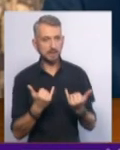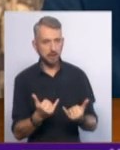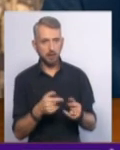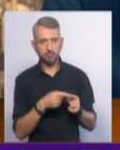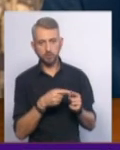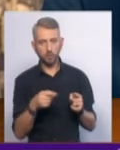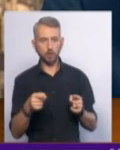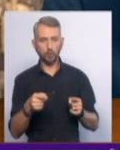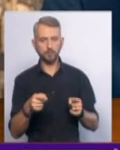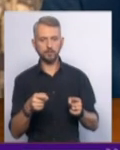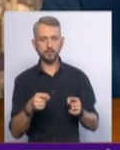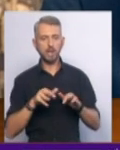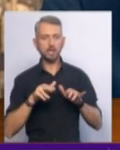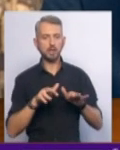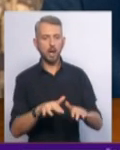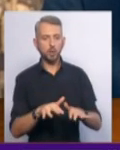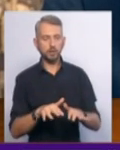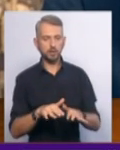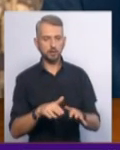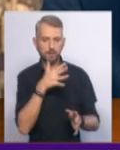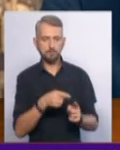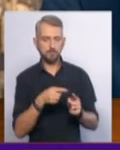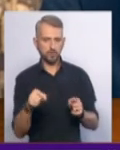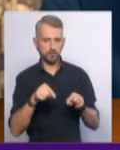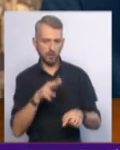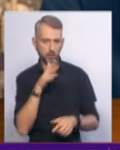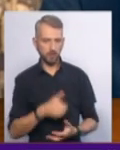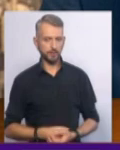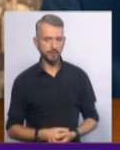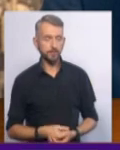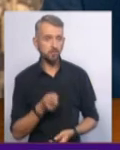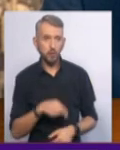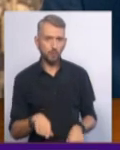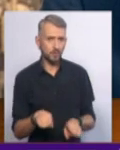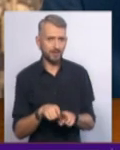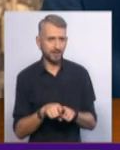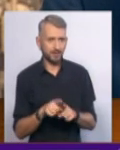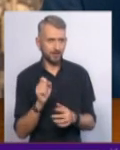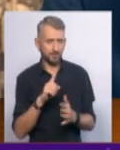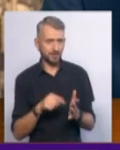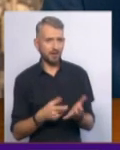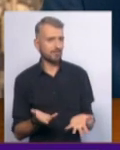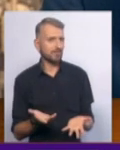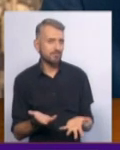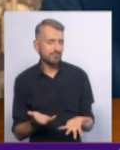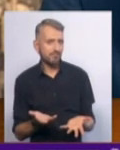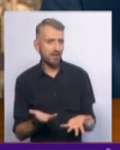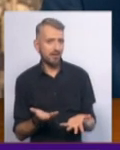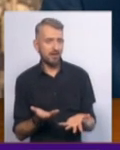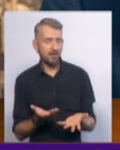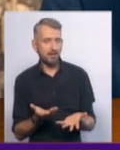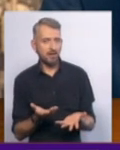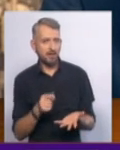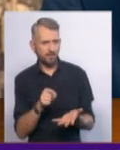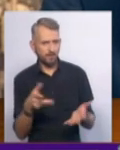протязі діяльності під час цих років. Тому тут таке, знаєте, риторичне питання. І ви